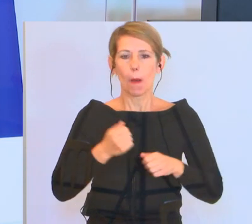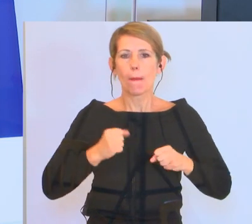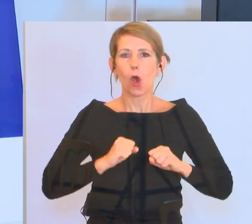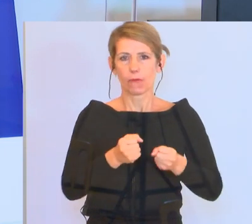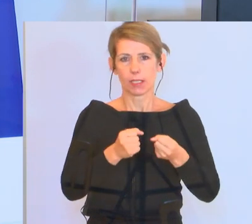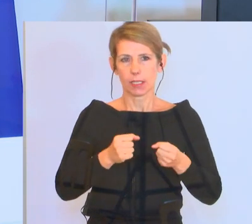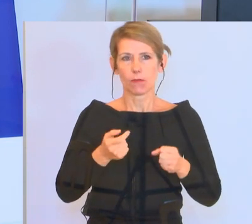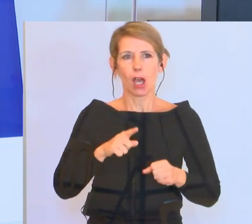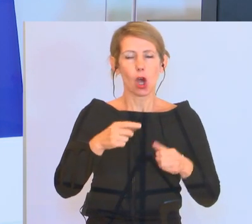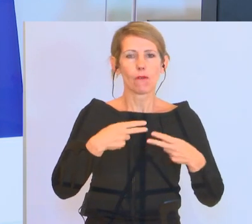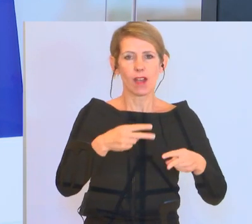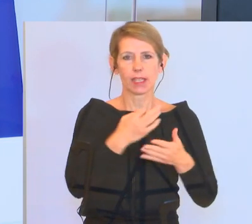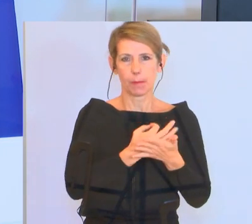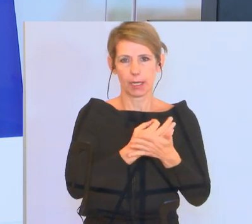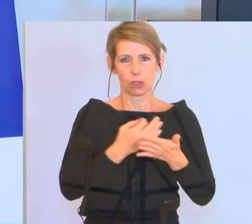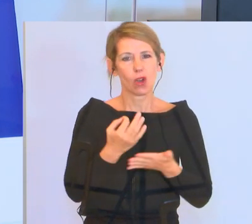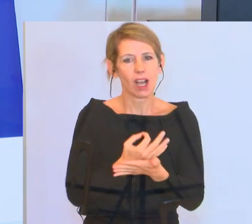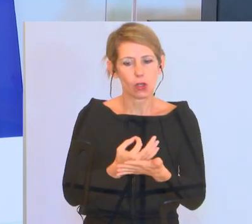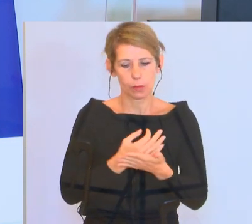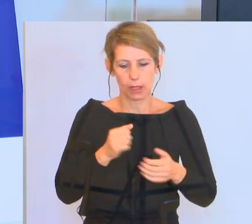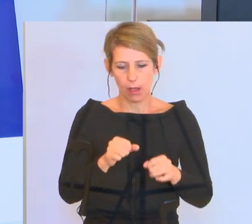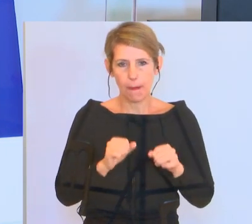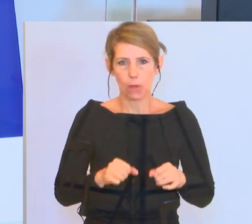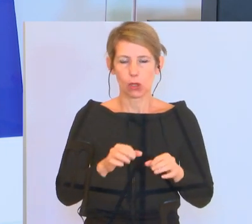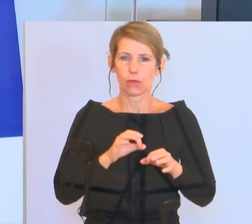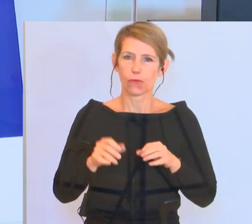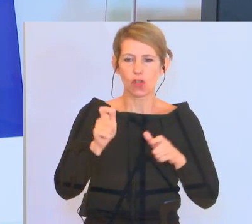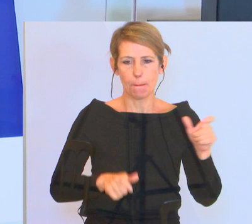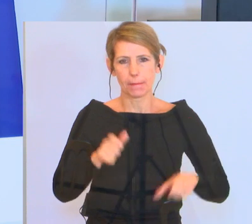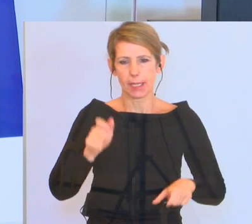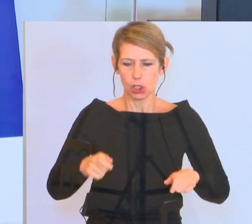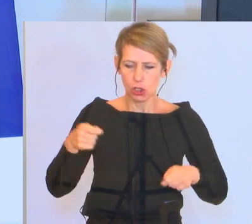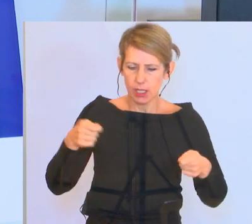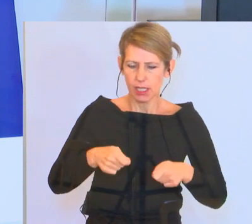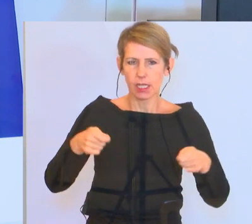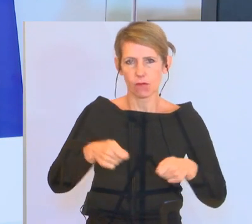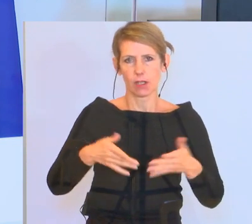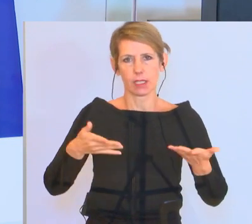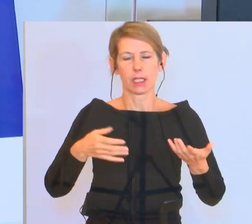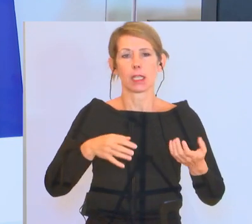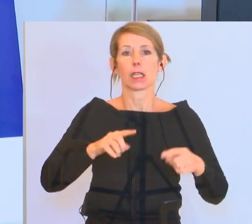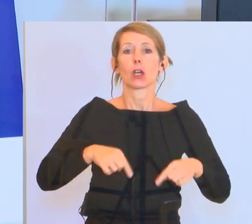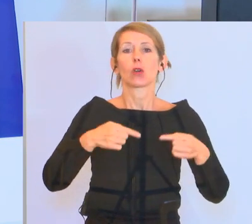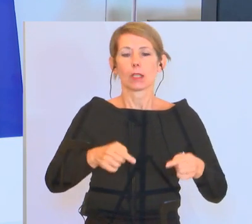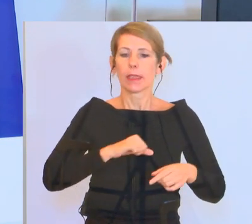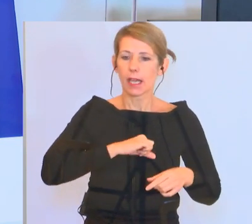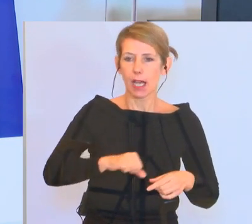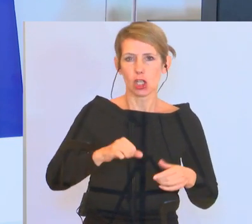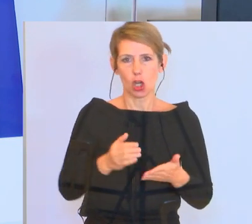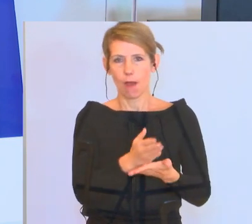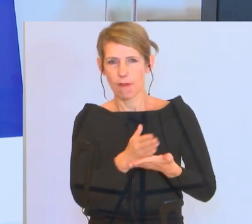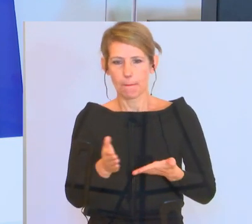hier Aus- und Weiterbildung zu ermöglichen, in den Faktor Mensch, in die Menschen zu investieren, um anschließend eine rasche